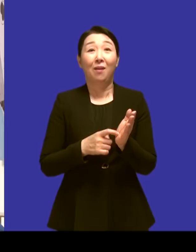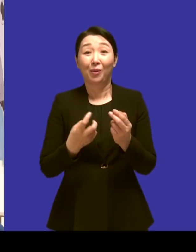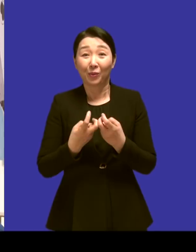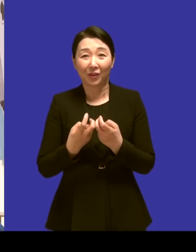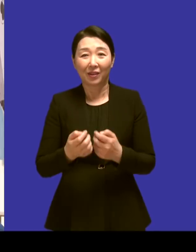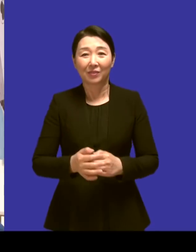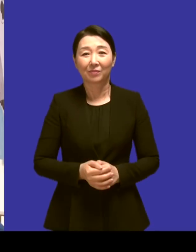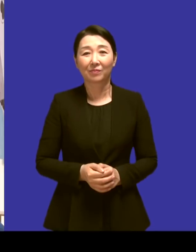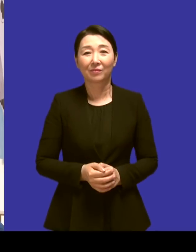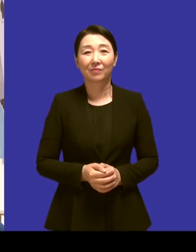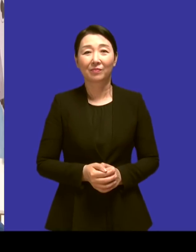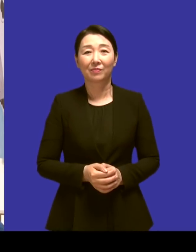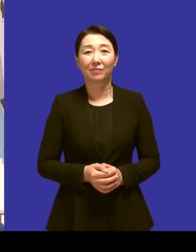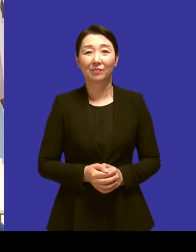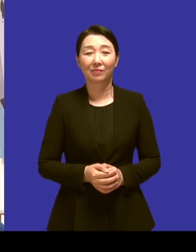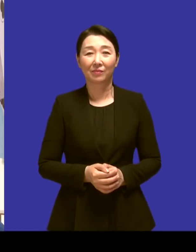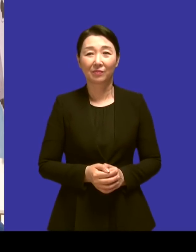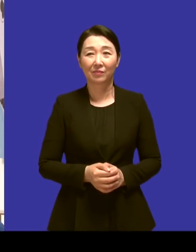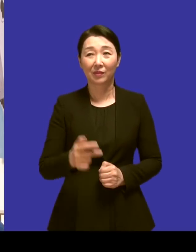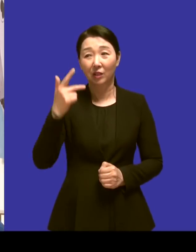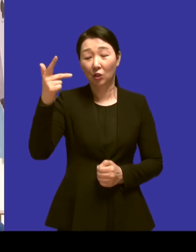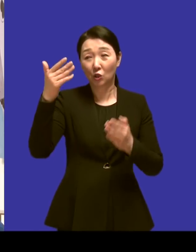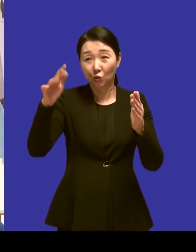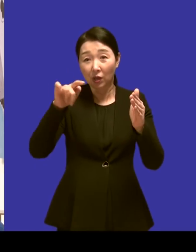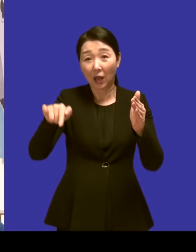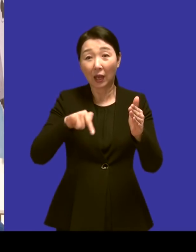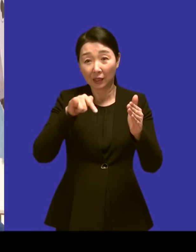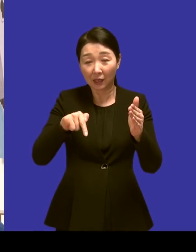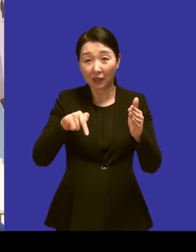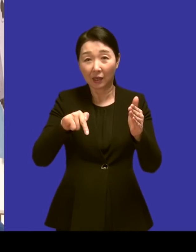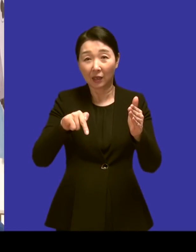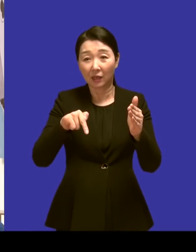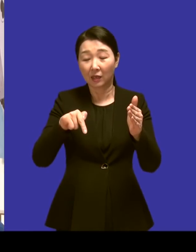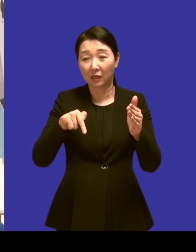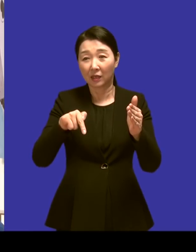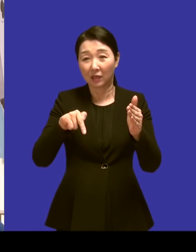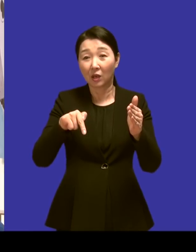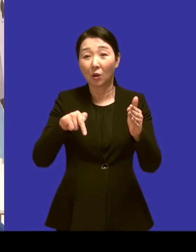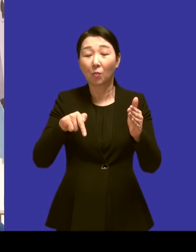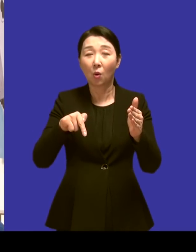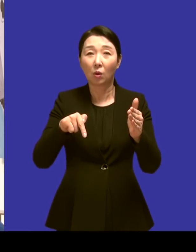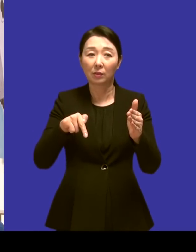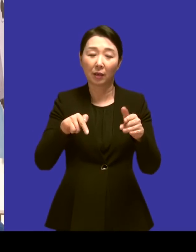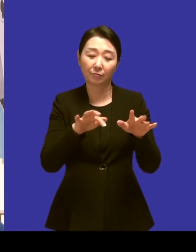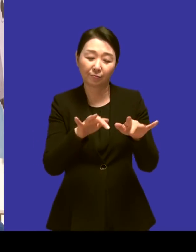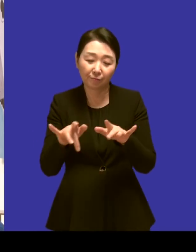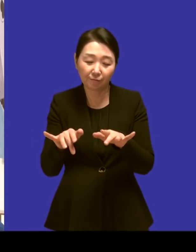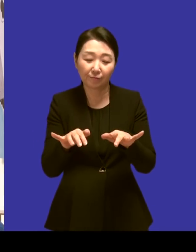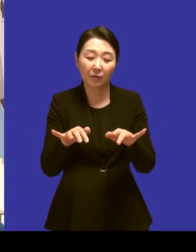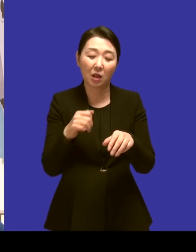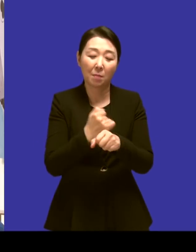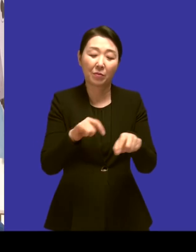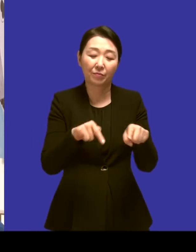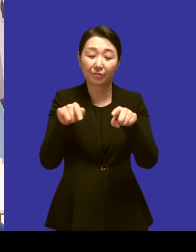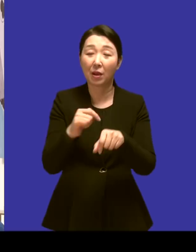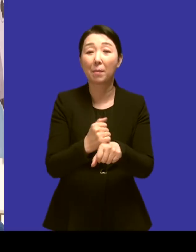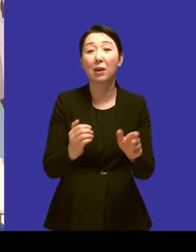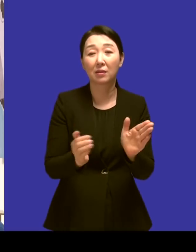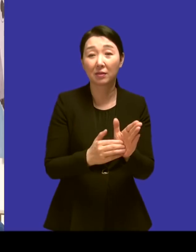네. 좀 그 일주일 안에 그 주 안에 제가 믹싱 작업이나 그런 거 빨리 끝내가지고 예.